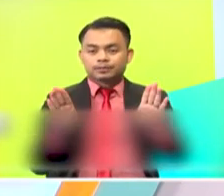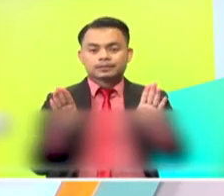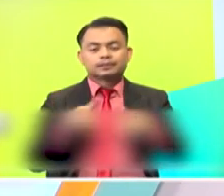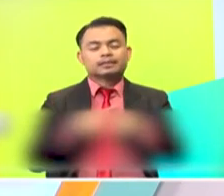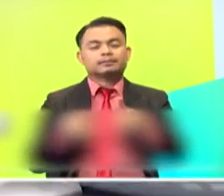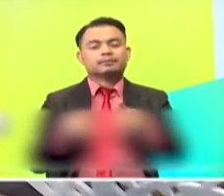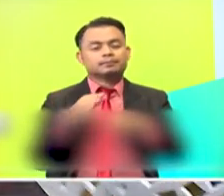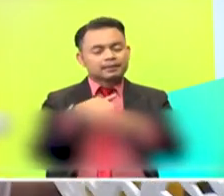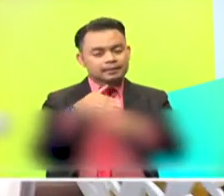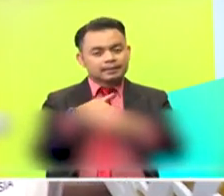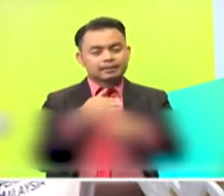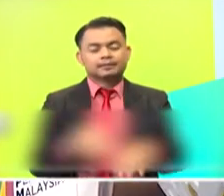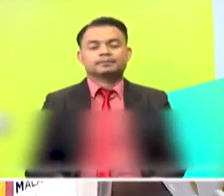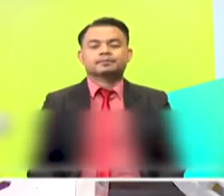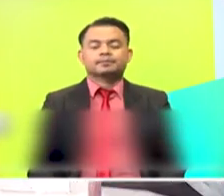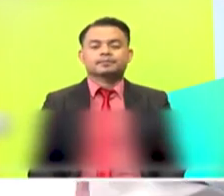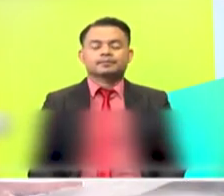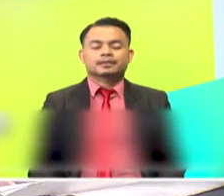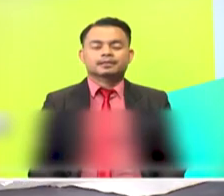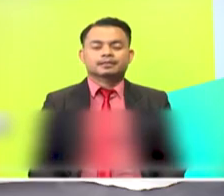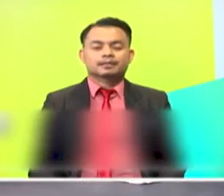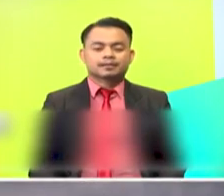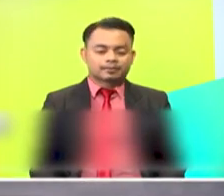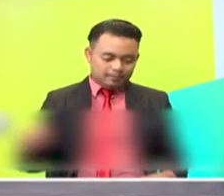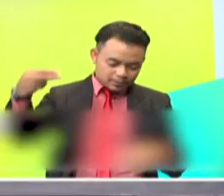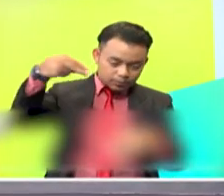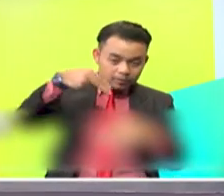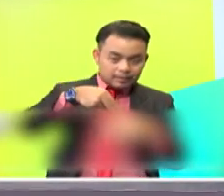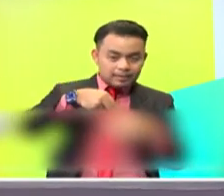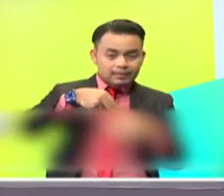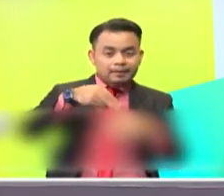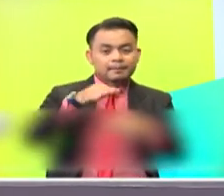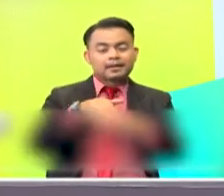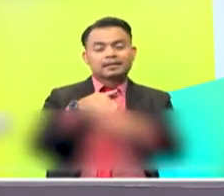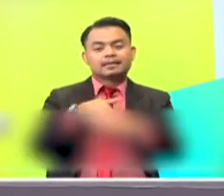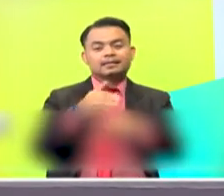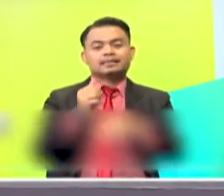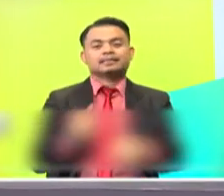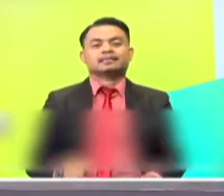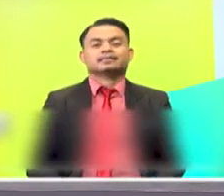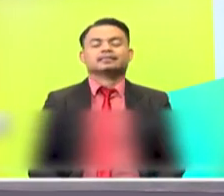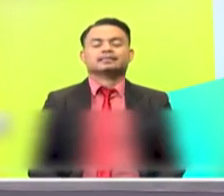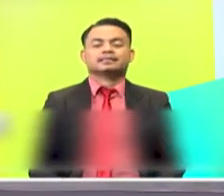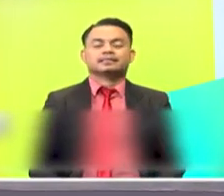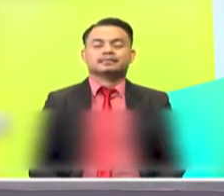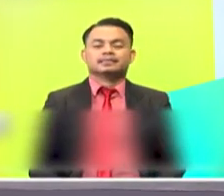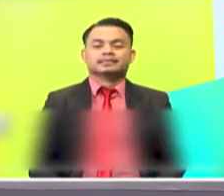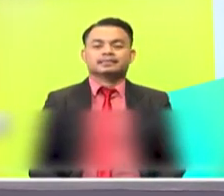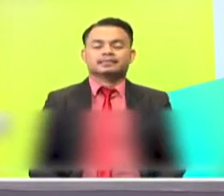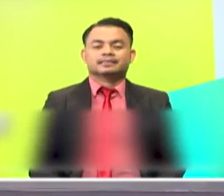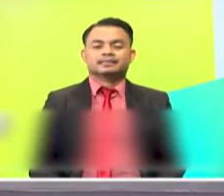Faila dan tuang secara offline ahay Ok Ok good